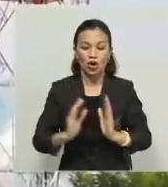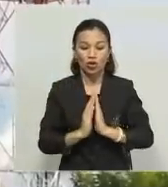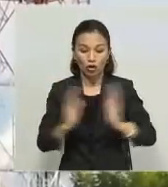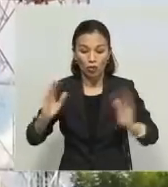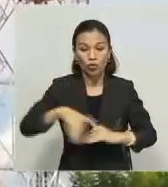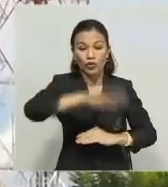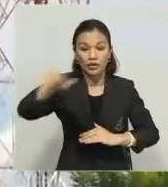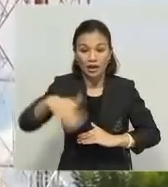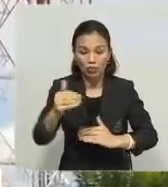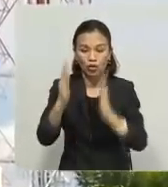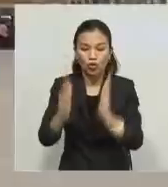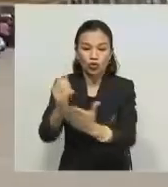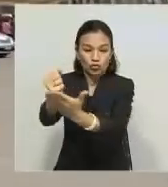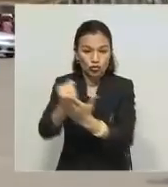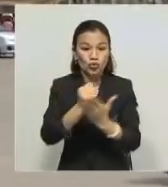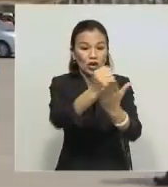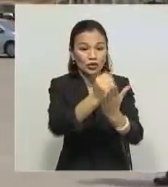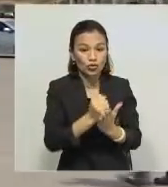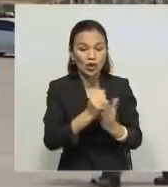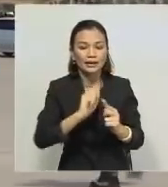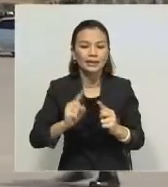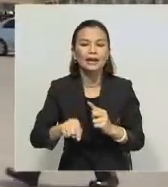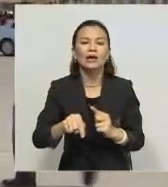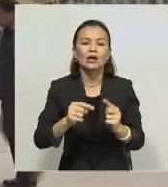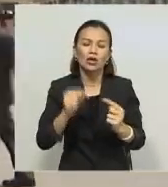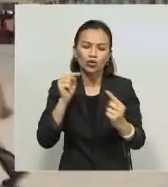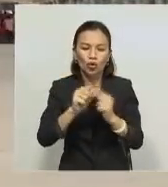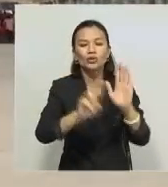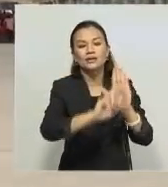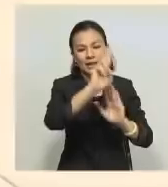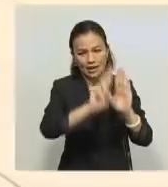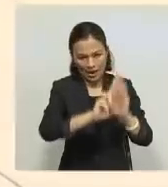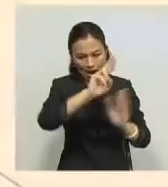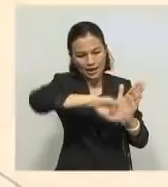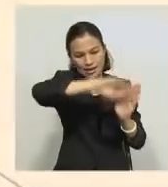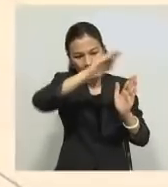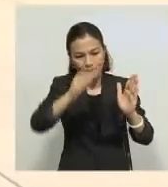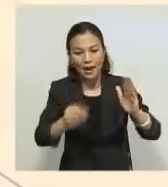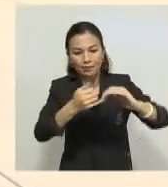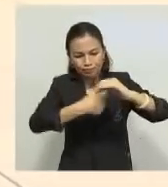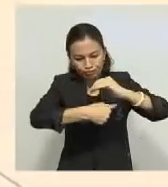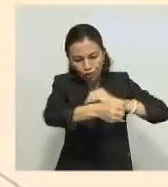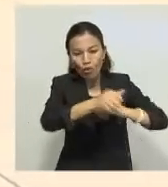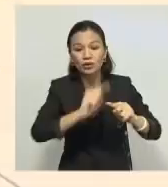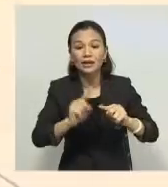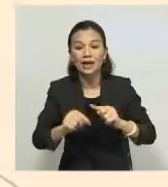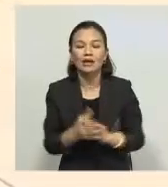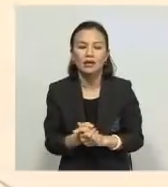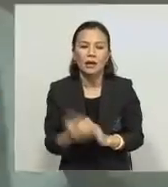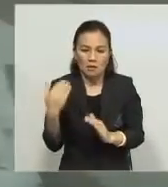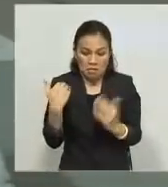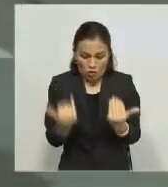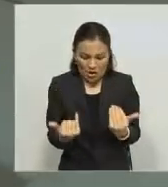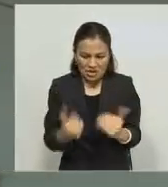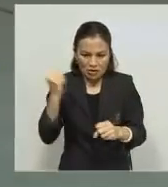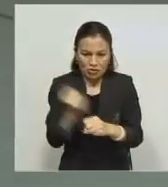ผู้ปฏิบัติหน้าที่ช่วยเหลือผู้ประสบภัยที่วนอุทยานถ้ำหลวงขุนน้ำนางนอนจังหวัดเชียงรายรัฐบาลค่ะจึงจัดให้มีการซ้อมใหญ่